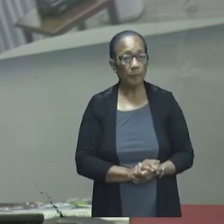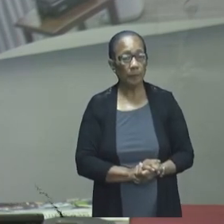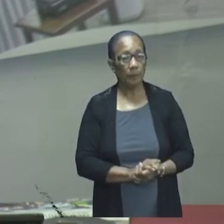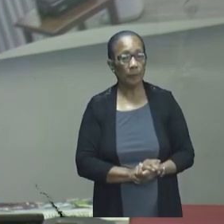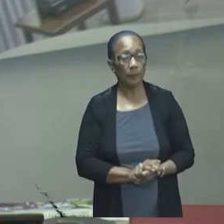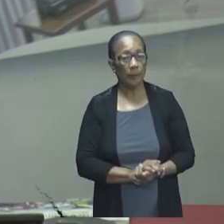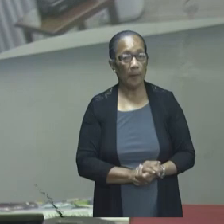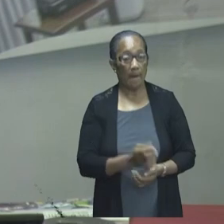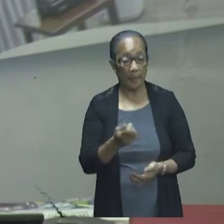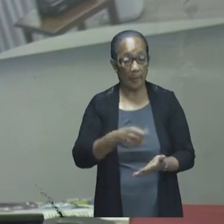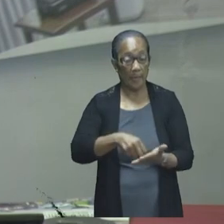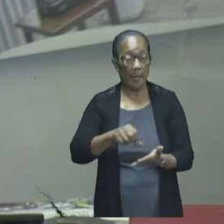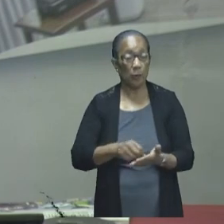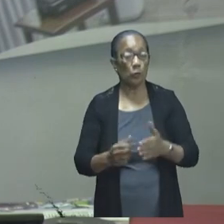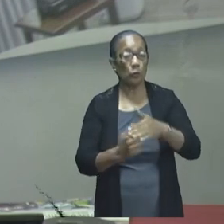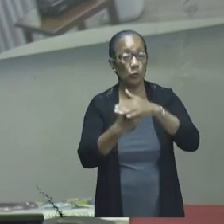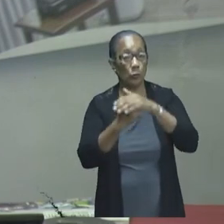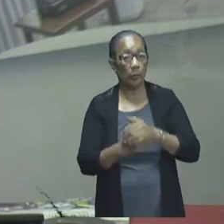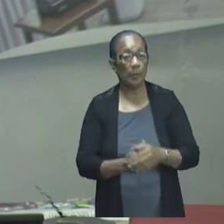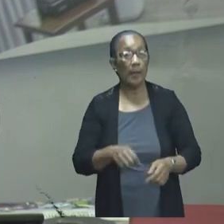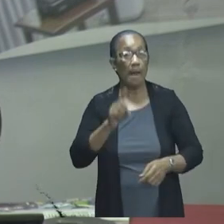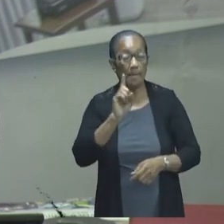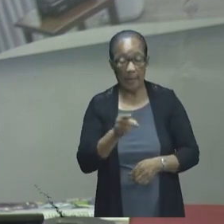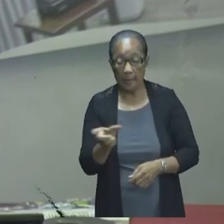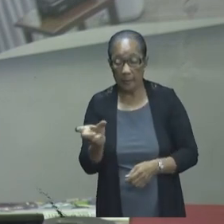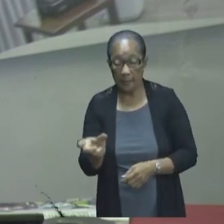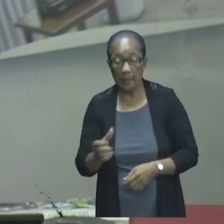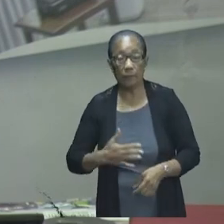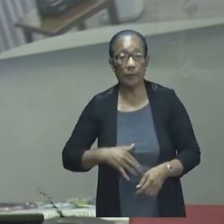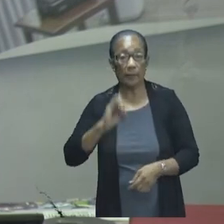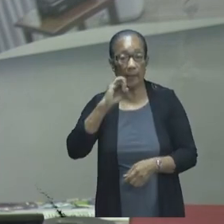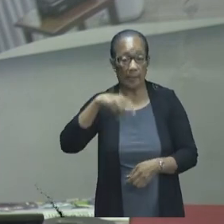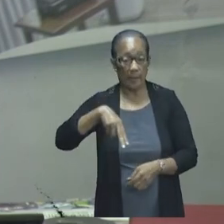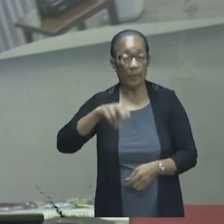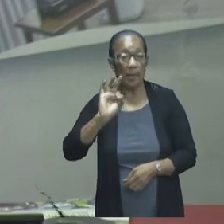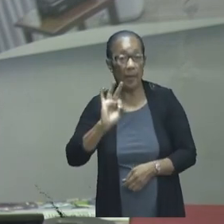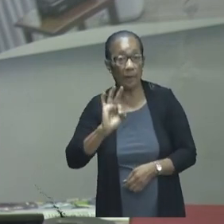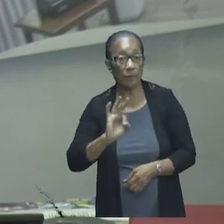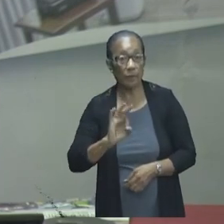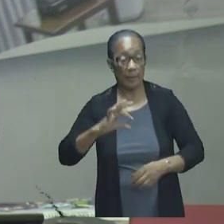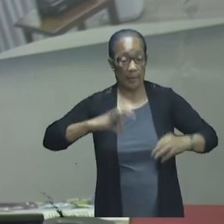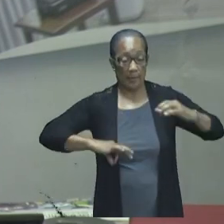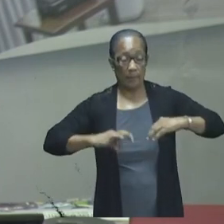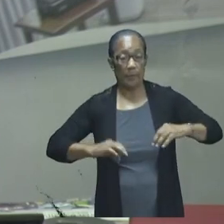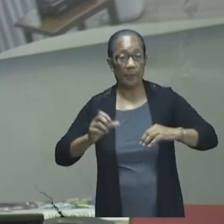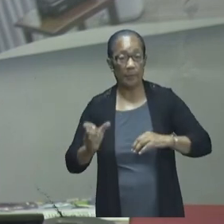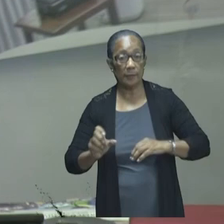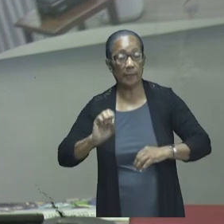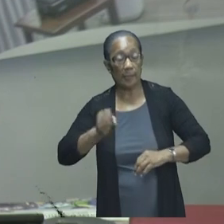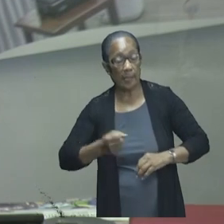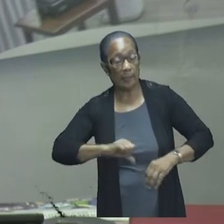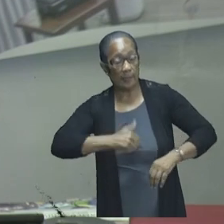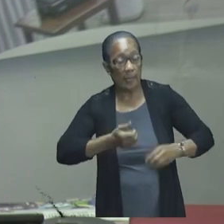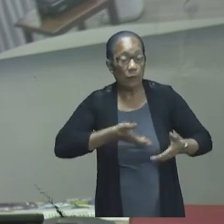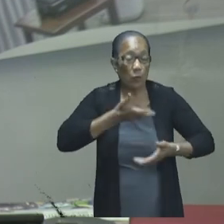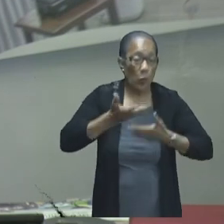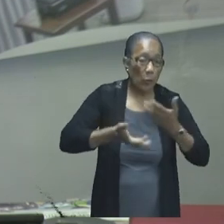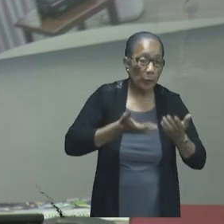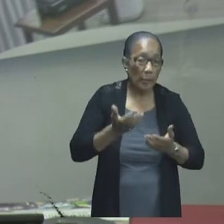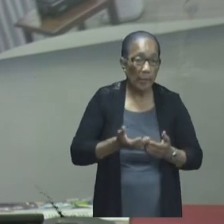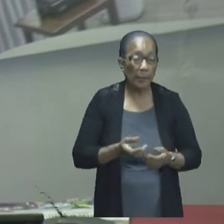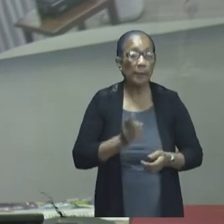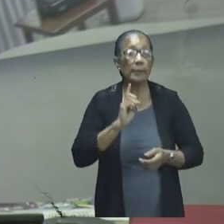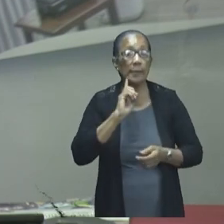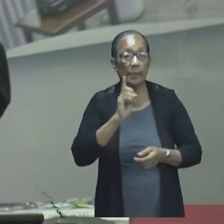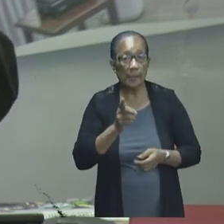betalingsbalans ondersteunen maar een deel van amf een minister kan de tang geven een deel is wel